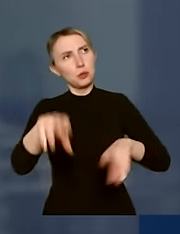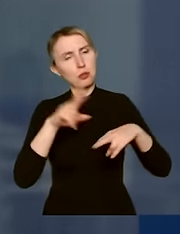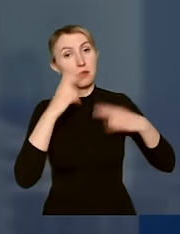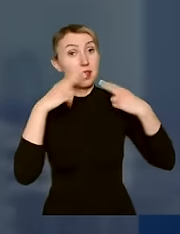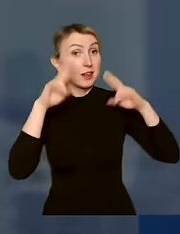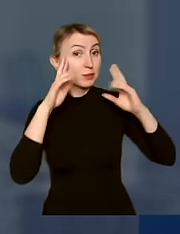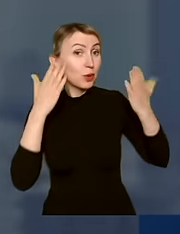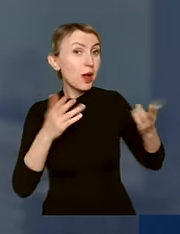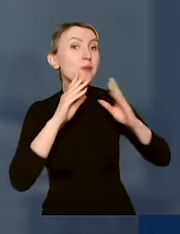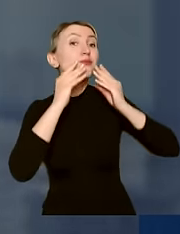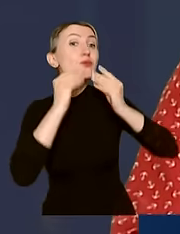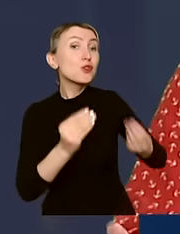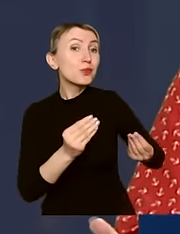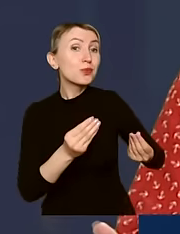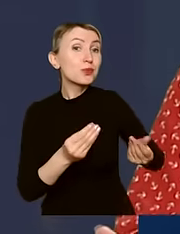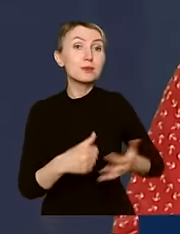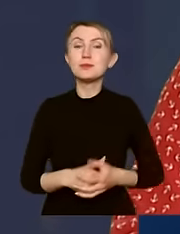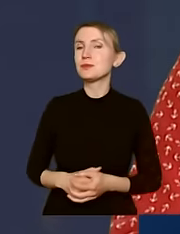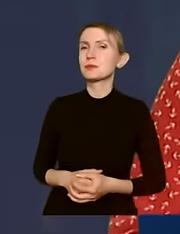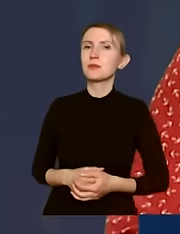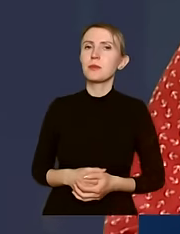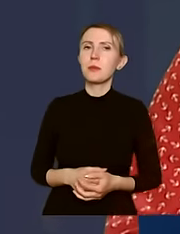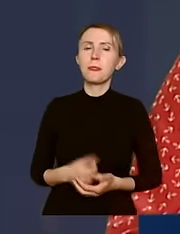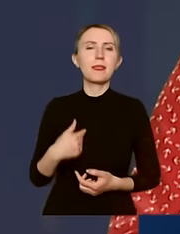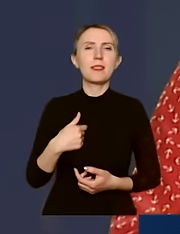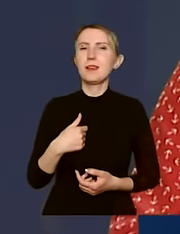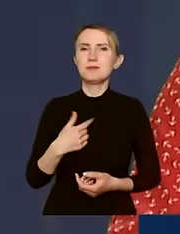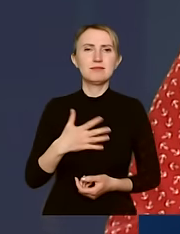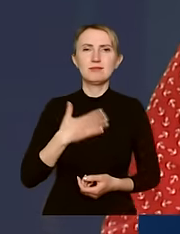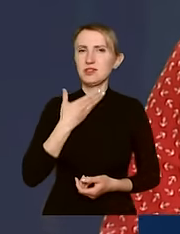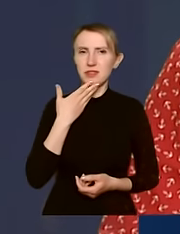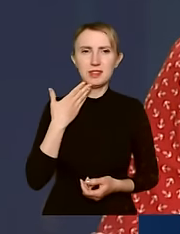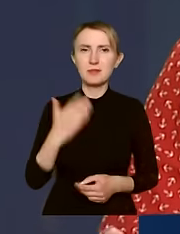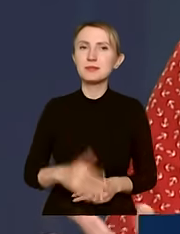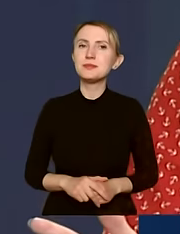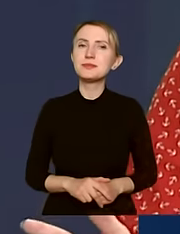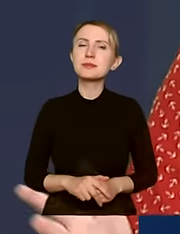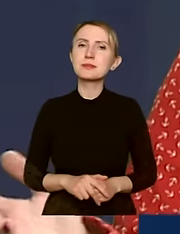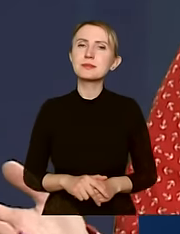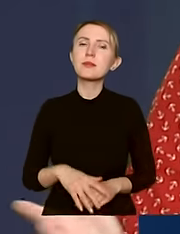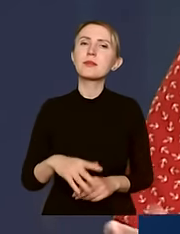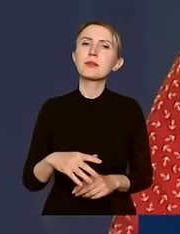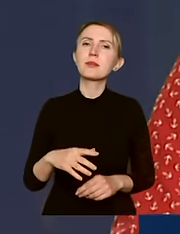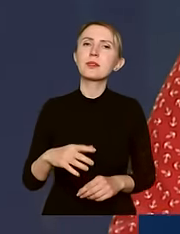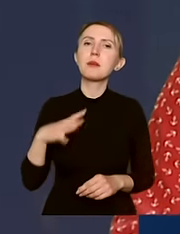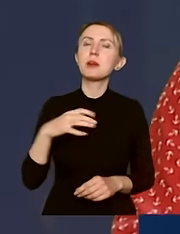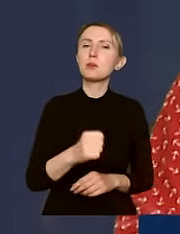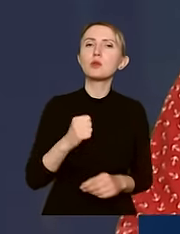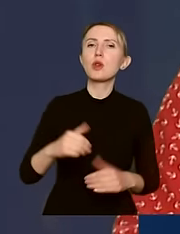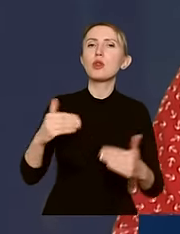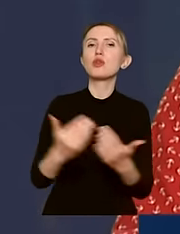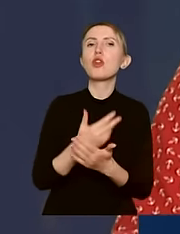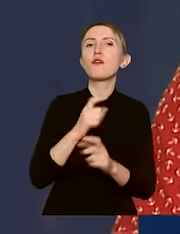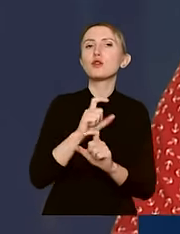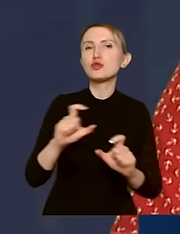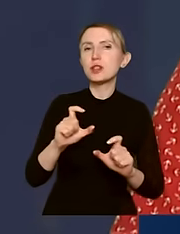niespodzianka, taki prezent może? No mnie to nie dziwi, że... byli posłowie Nowoczesnej, założyciele tej partii